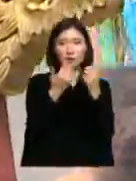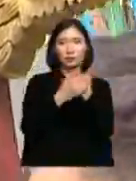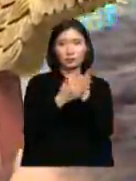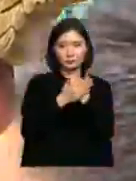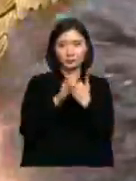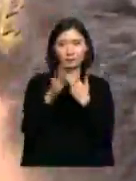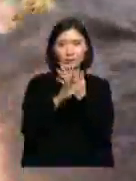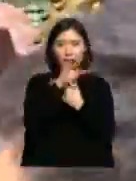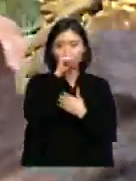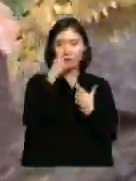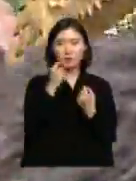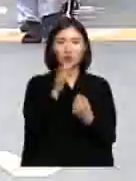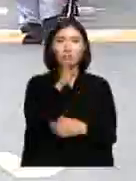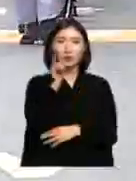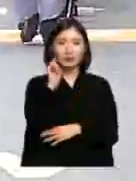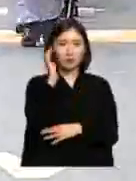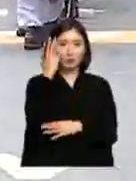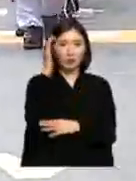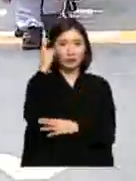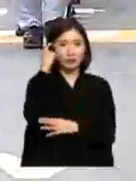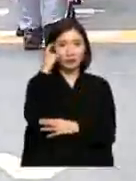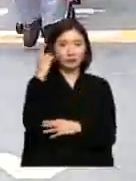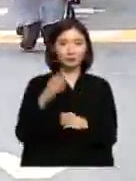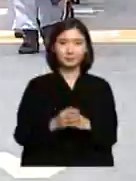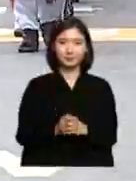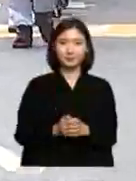됐으면 좋겠습니다. 정말 영광입니다.